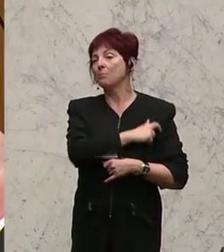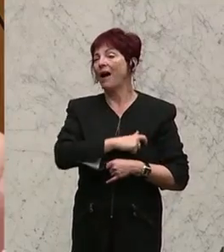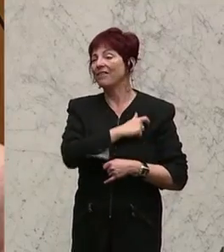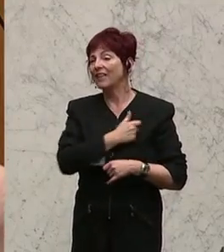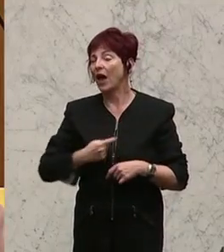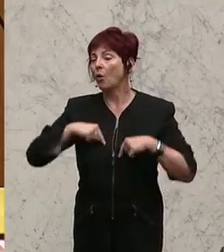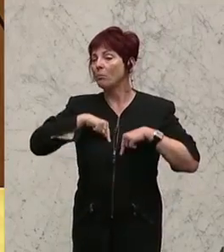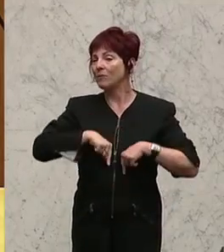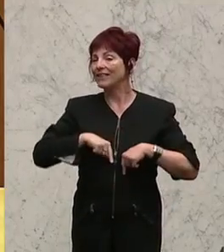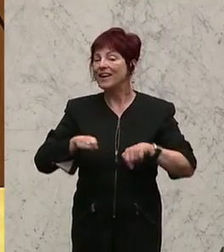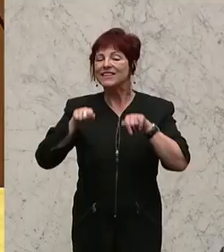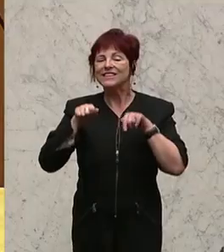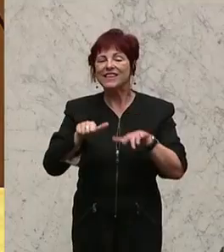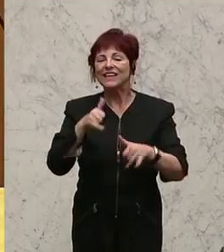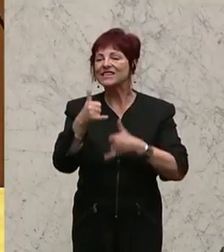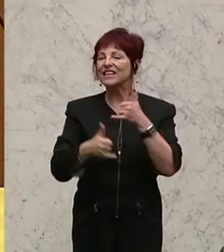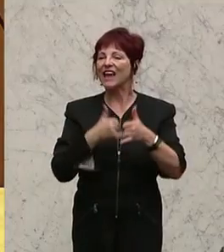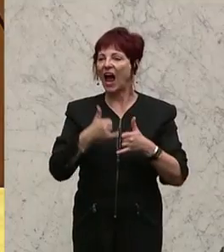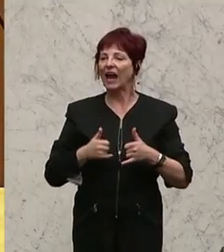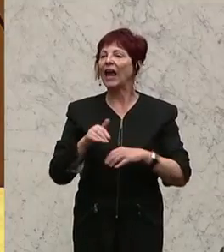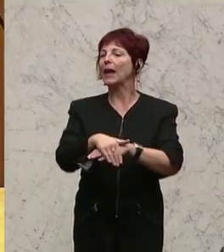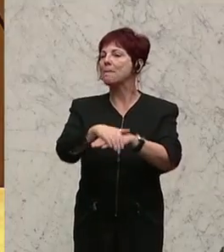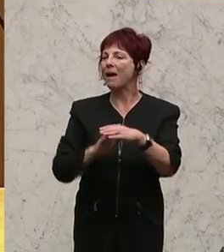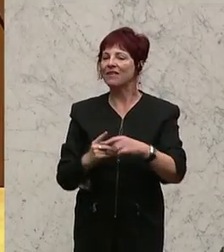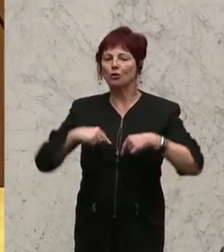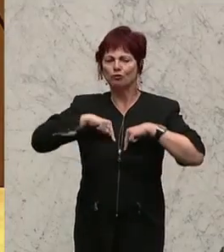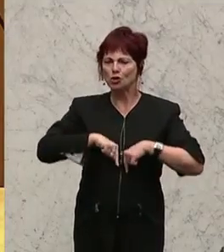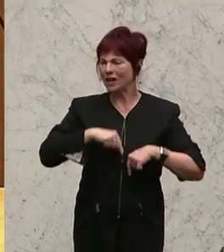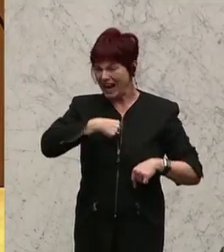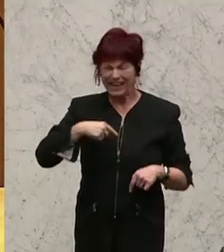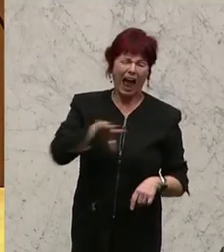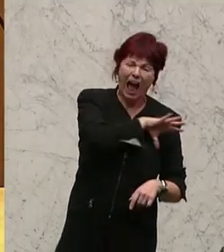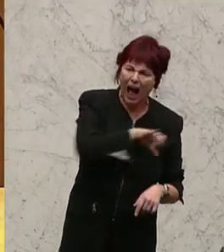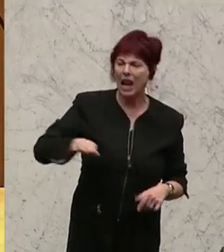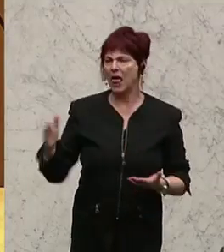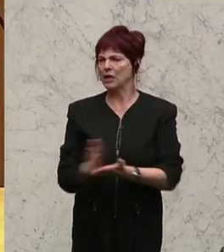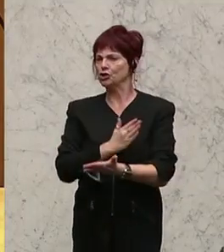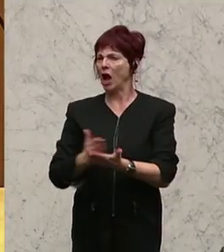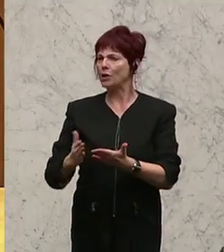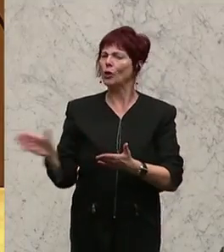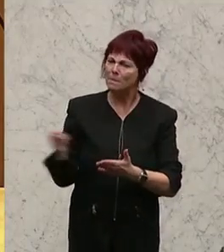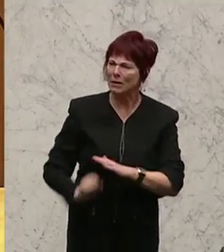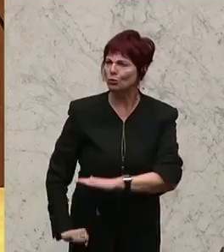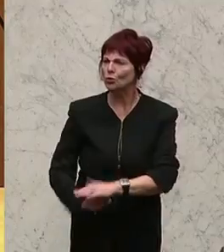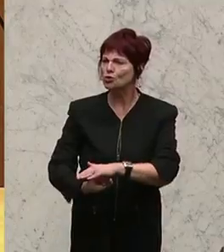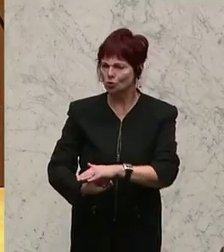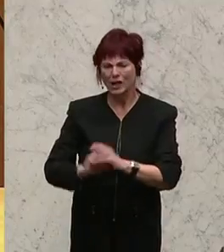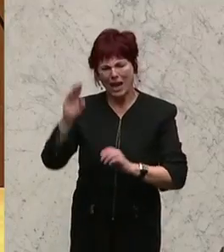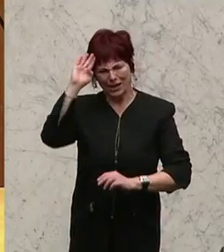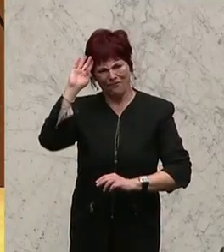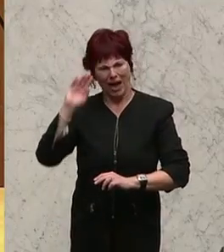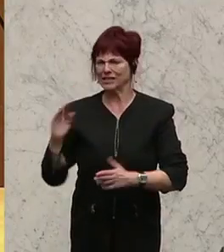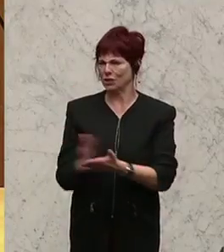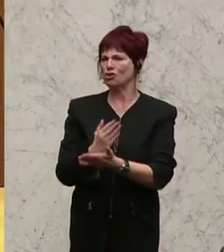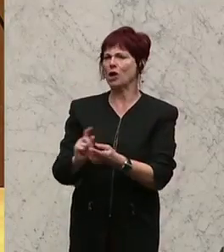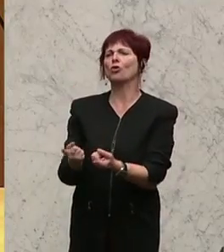als Gemeindevorstand sämtliche Entscheidungen mitgetragen in unserer Gemeinde und weiß, wie Entscheidungen entstehen. Und ich glaube, ich muss dir hier nicht